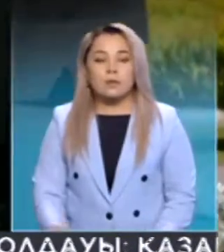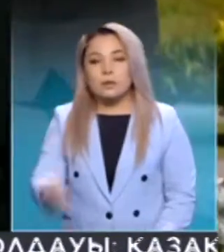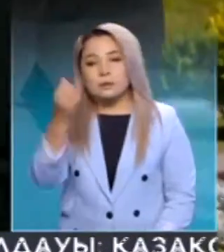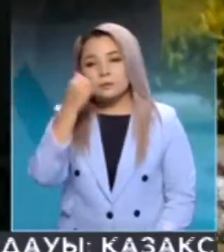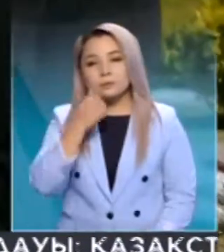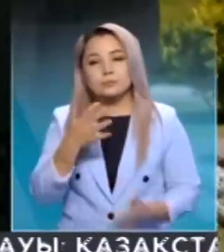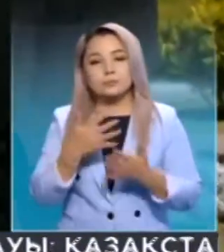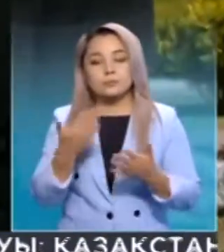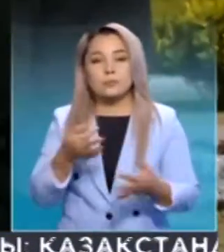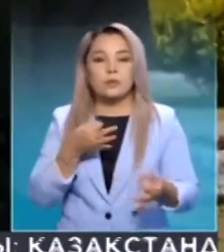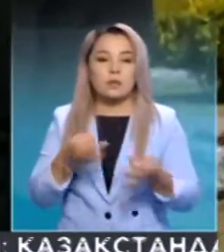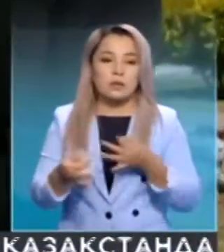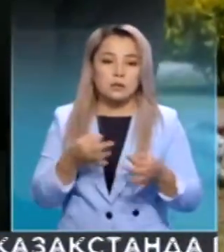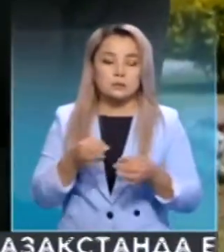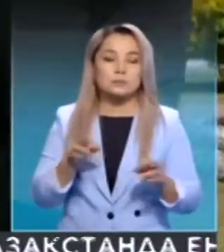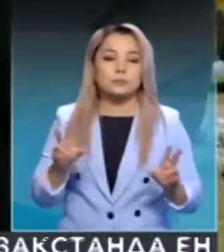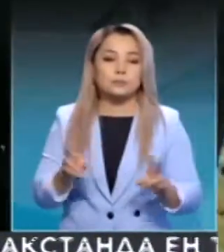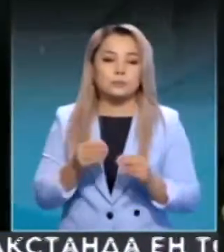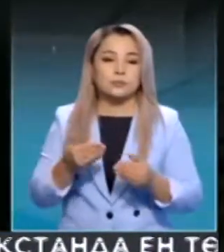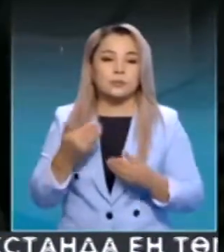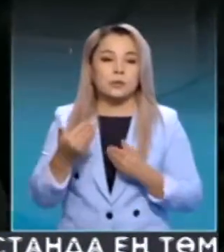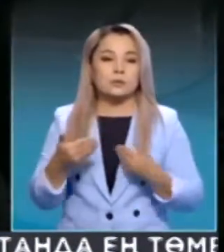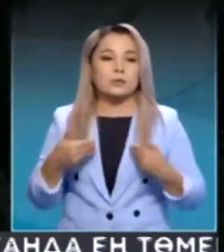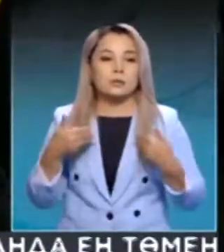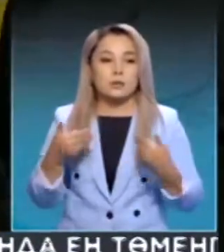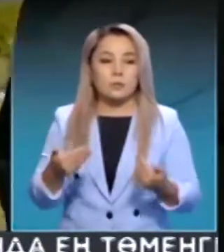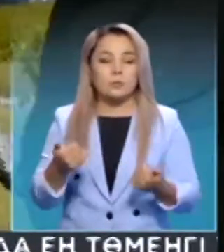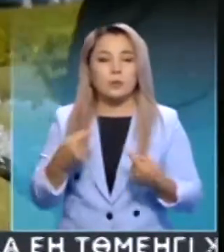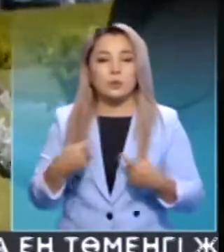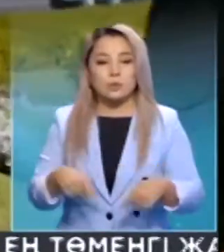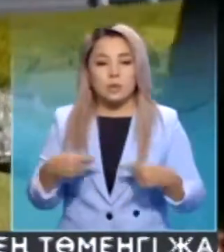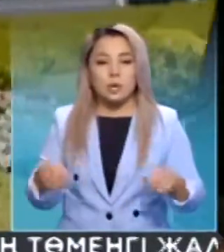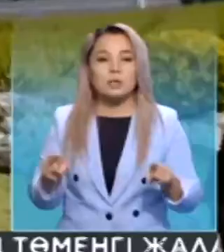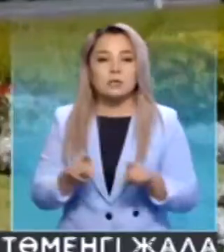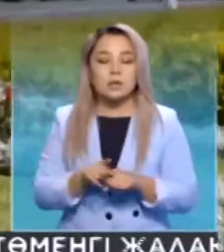пікіріңізге рахмет, еңбегіңізге сәттілік тілейміз. Өзге де